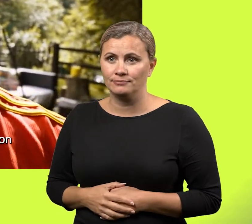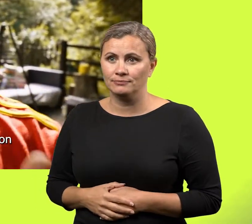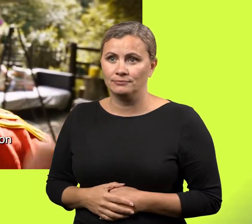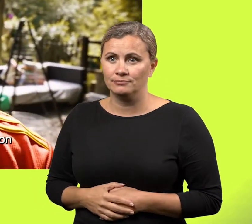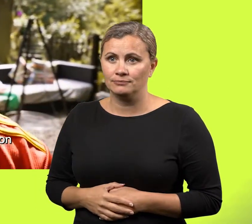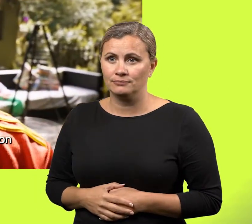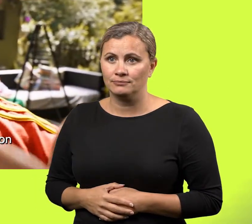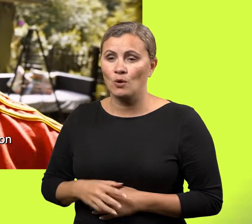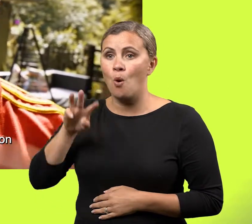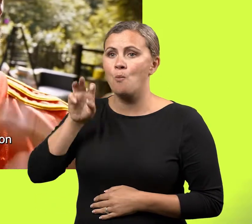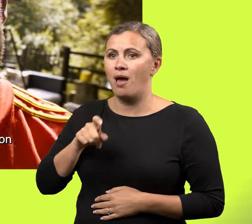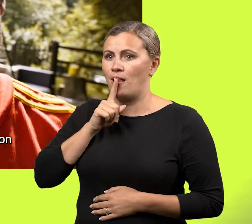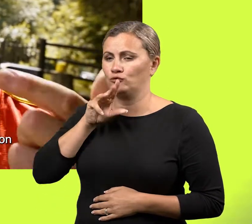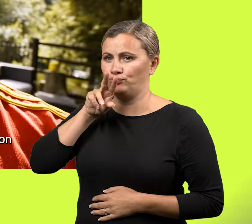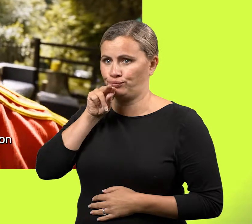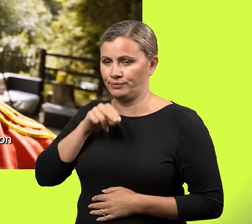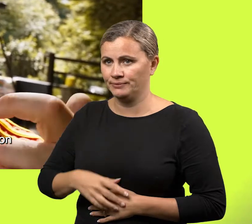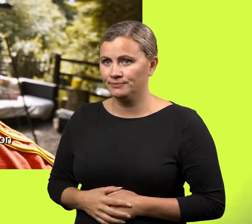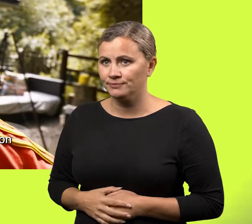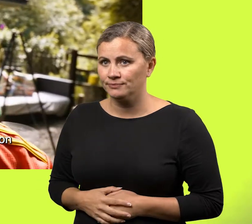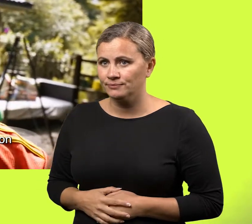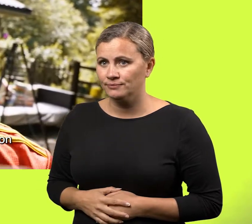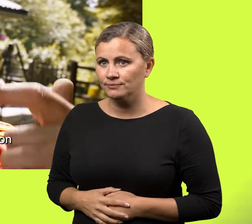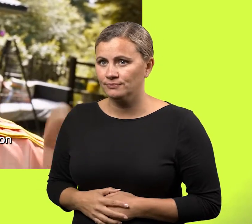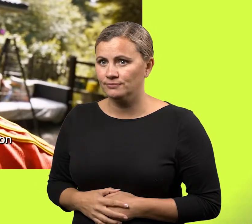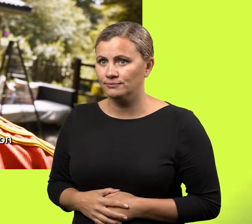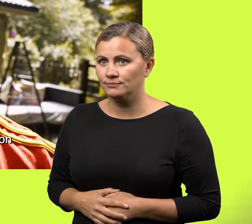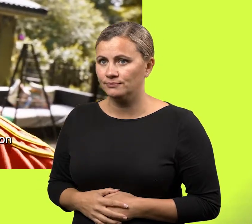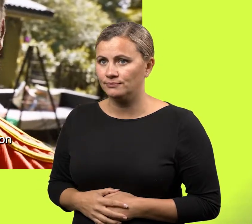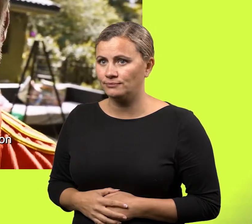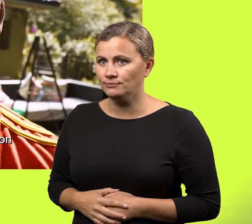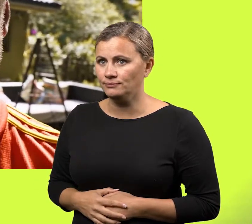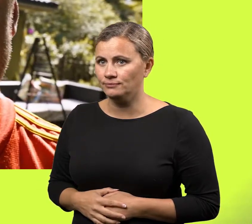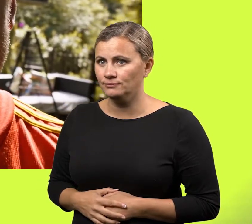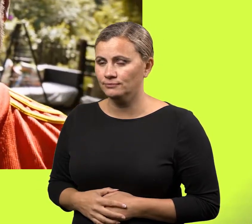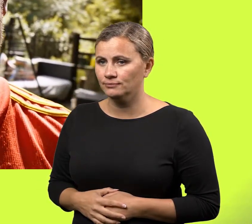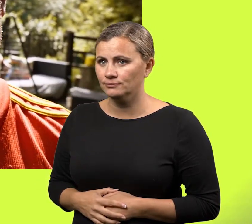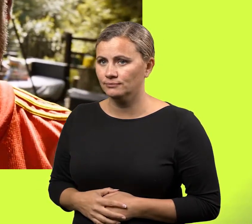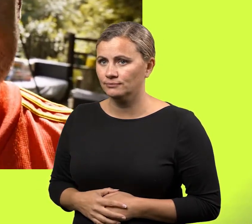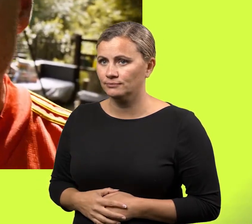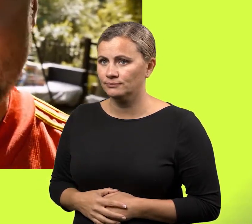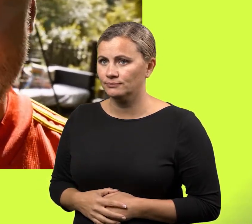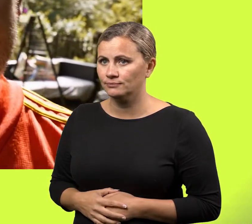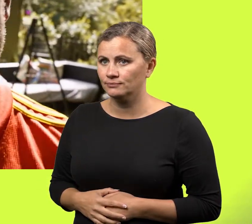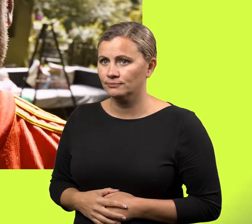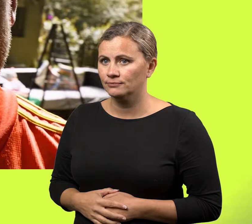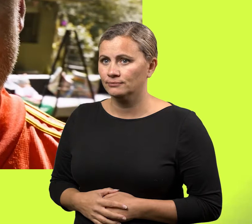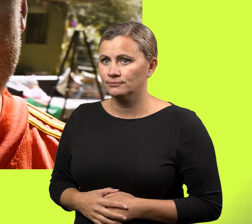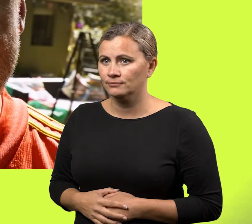Ti'n cofio'r target o 1 miliwn o siaradwyr Cymraeg erbyn 2050. Wel, nathon ni lot